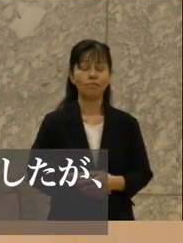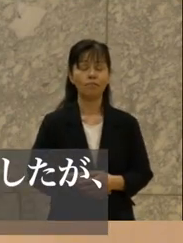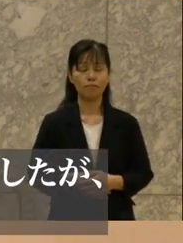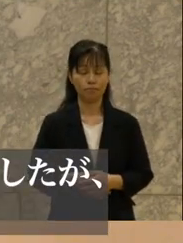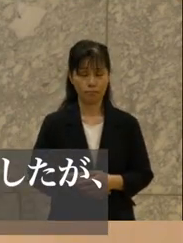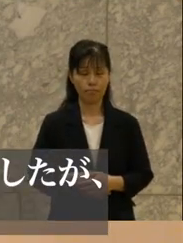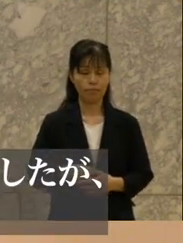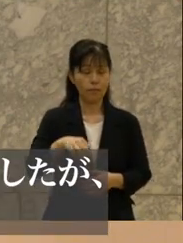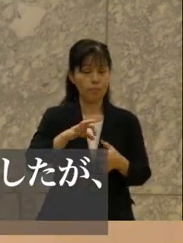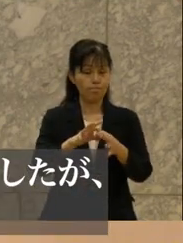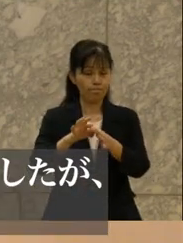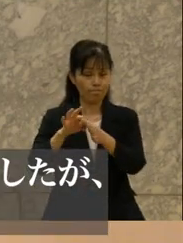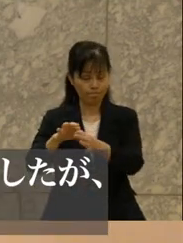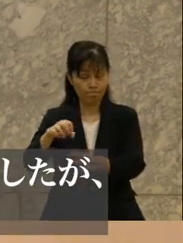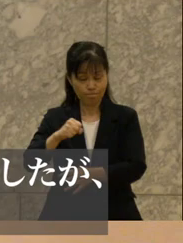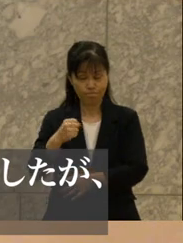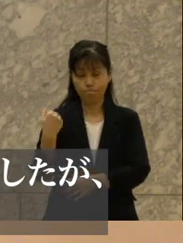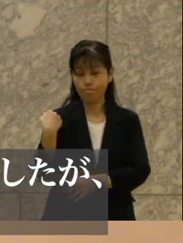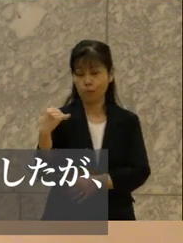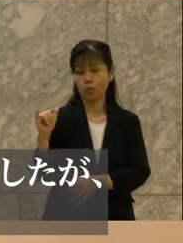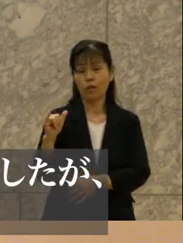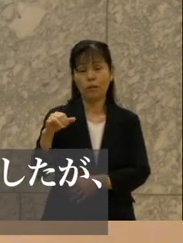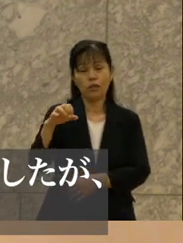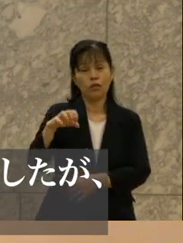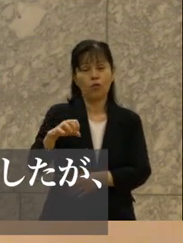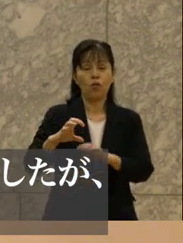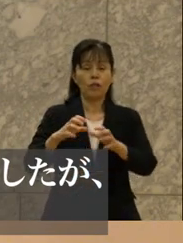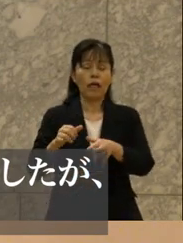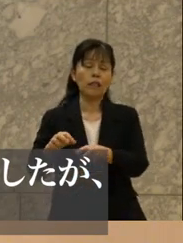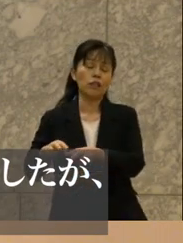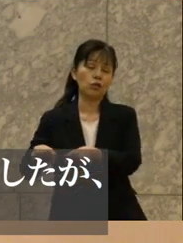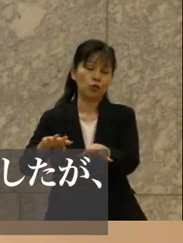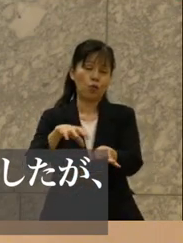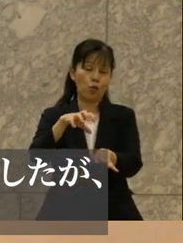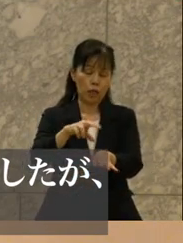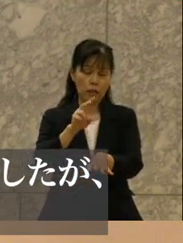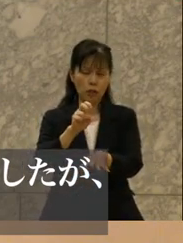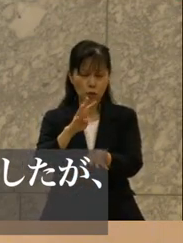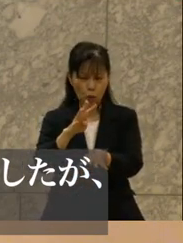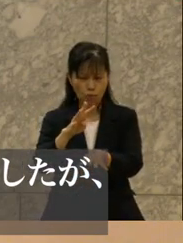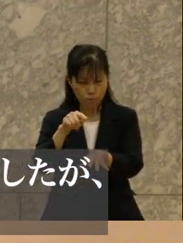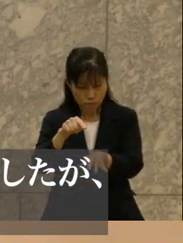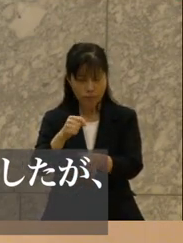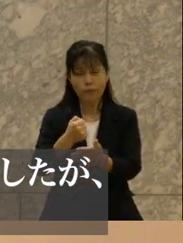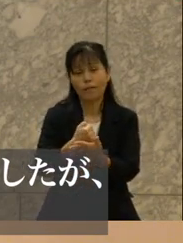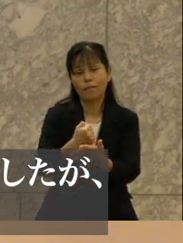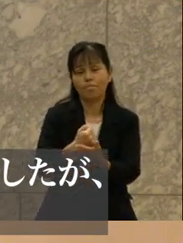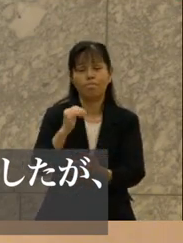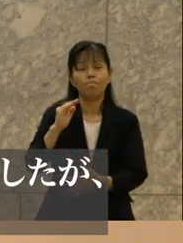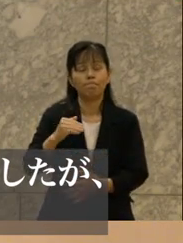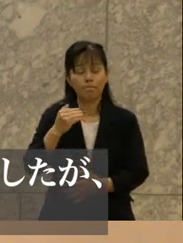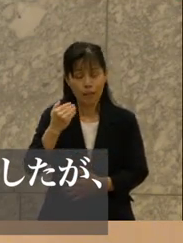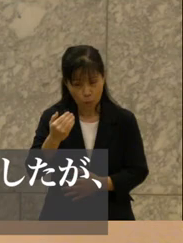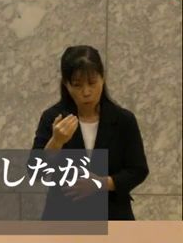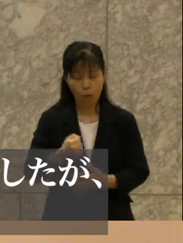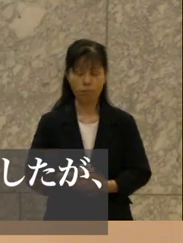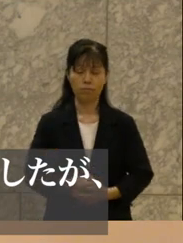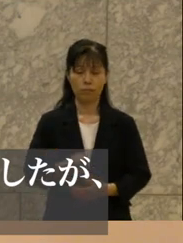連覇を目指したブダペスト2023世界陸上では24位という結果に終わりましたが